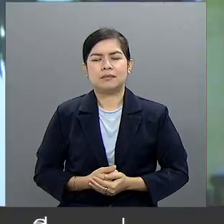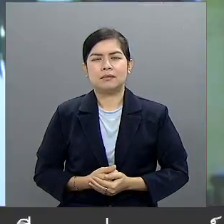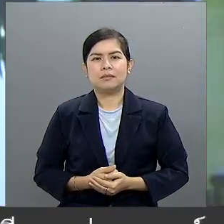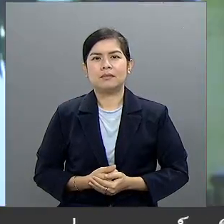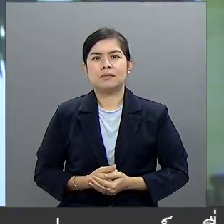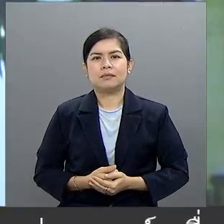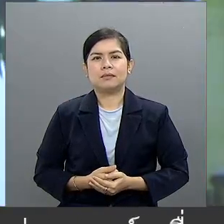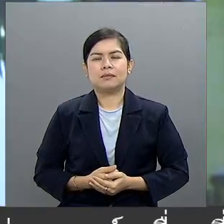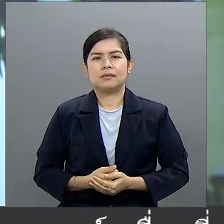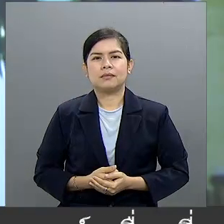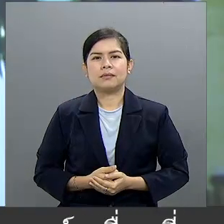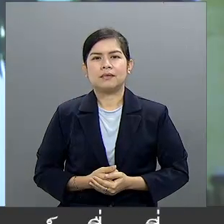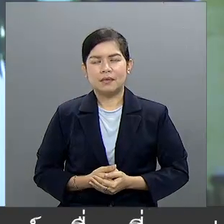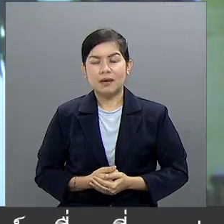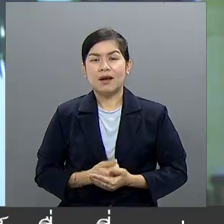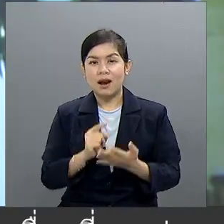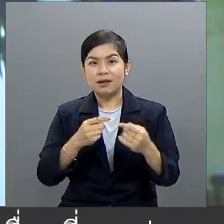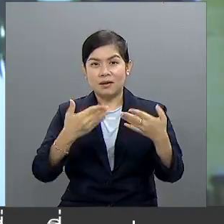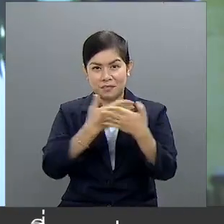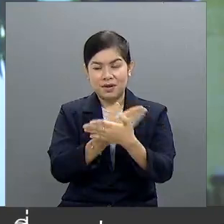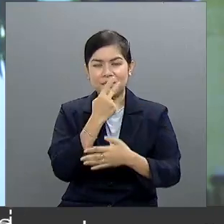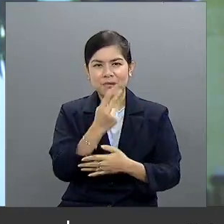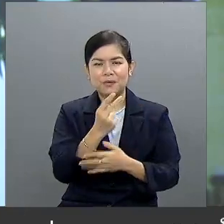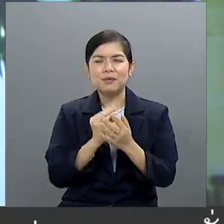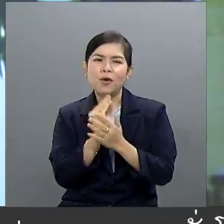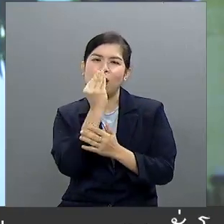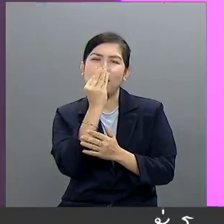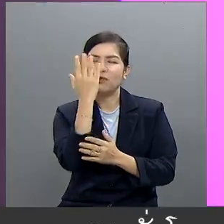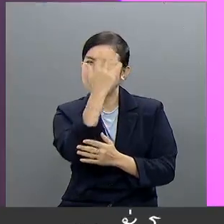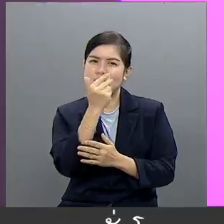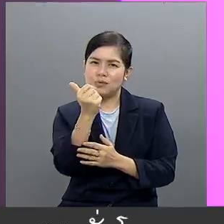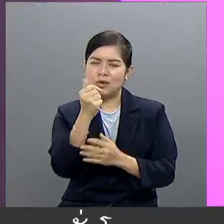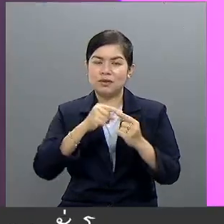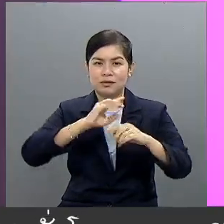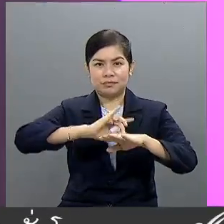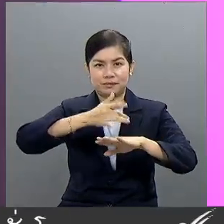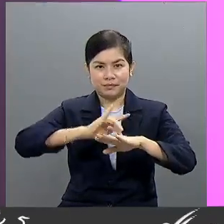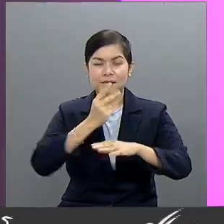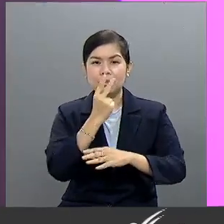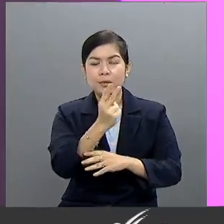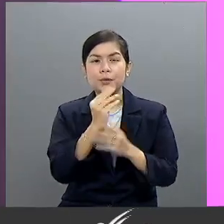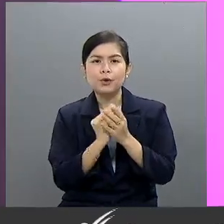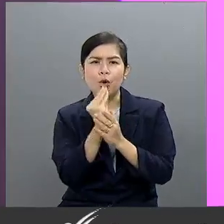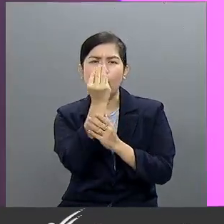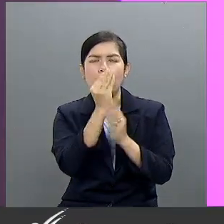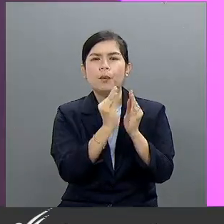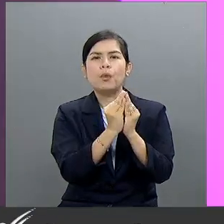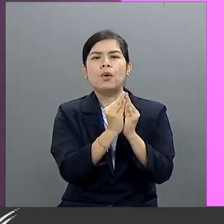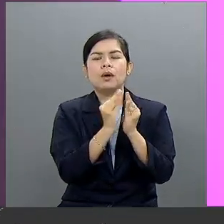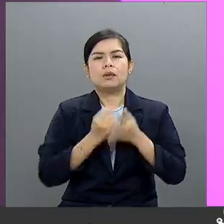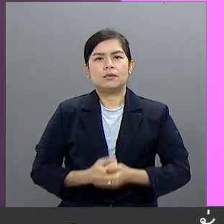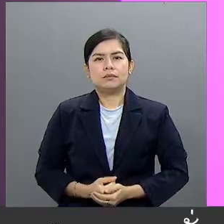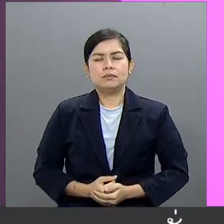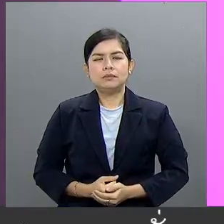โอ้เปลี่ยนบรรยากาศไหมคะพาไปดูดอกมุ้งดอกไม้หน่อยความสวยงาม ไปดูดอกบัวกันดีกว่าครับคุณผู้ชมครับพาไปชมนะเขาบอกว่าล่อง